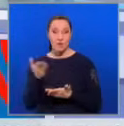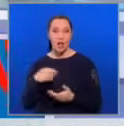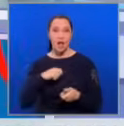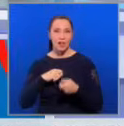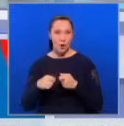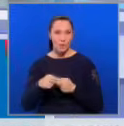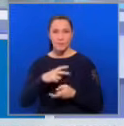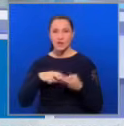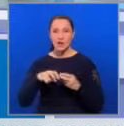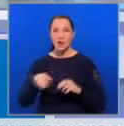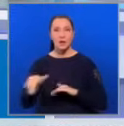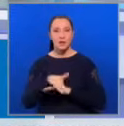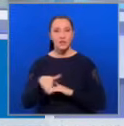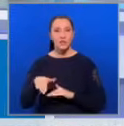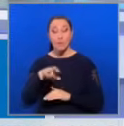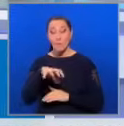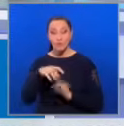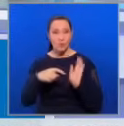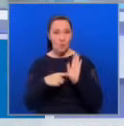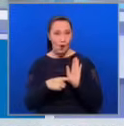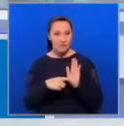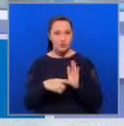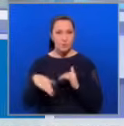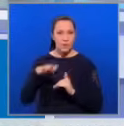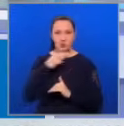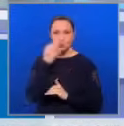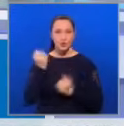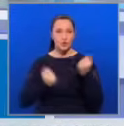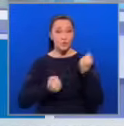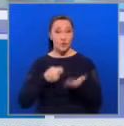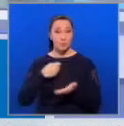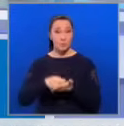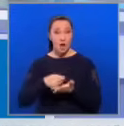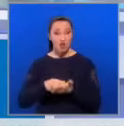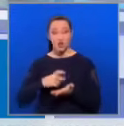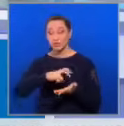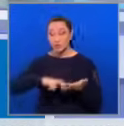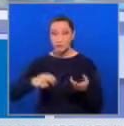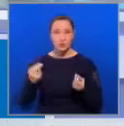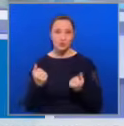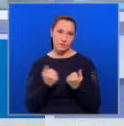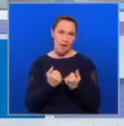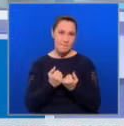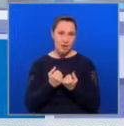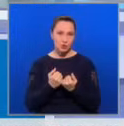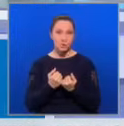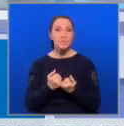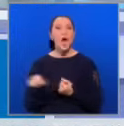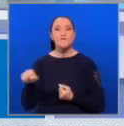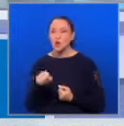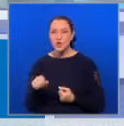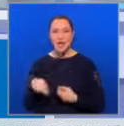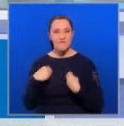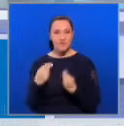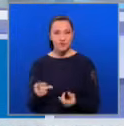глоби проверка на граничните ни пунктове показва че в повечето случаи шофьорите плащат дължимите суми на място водили връчването на